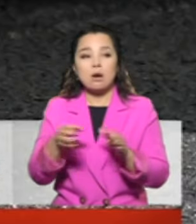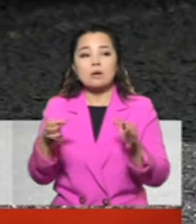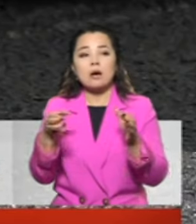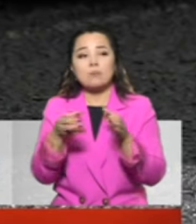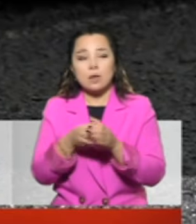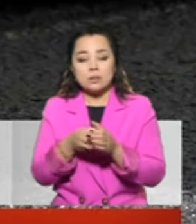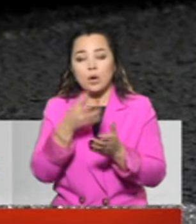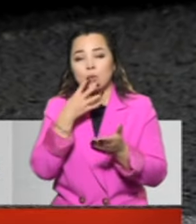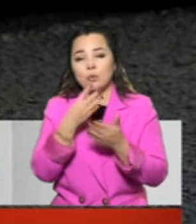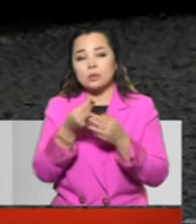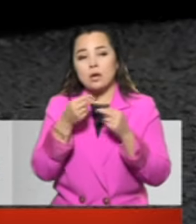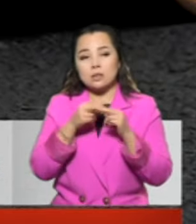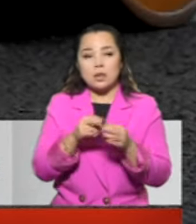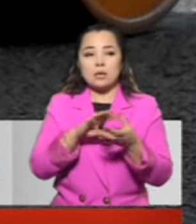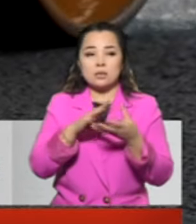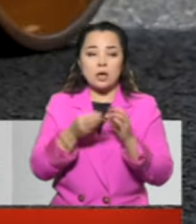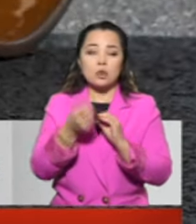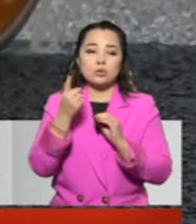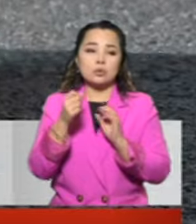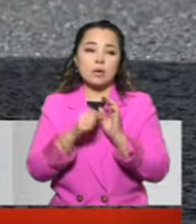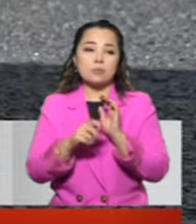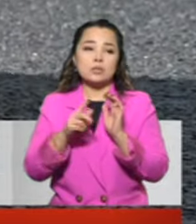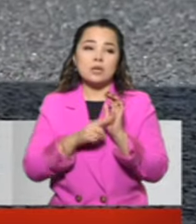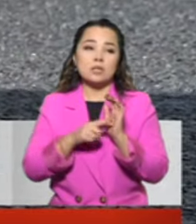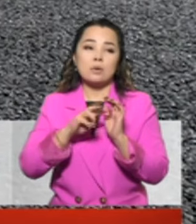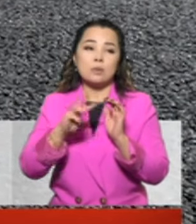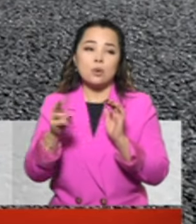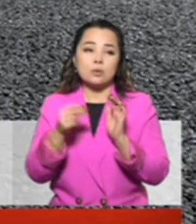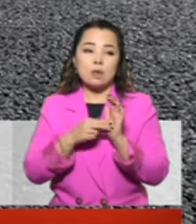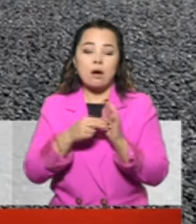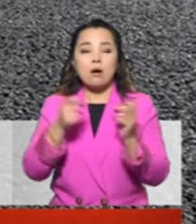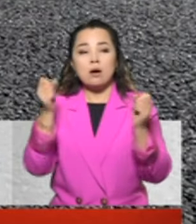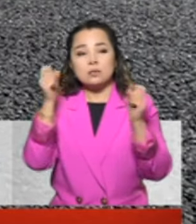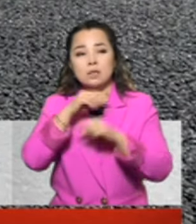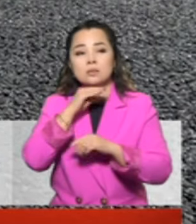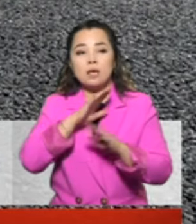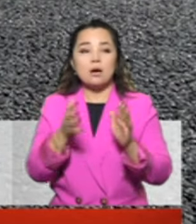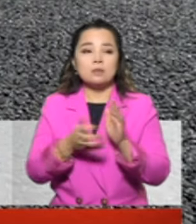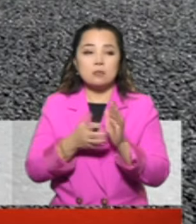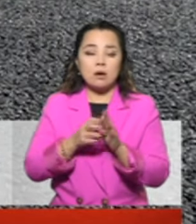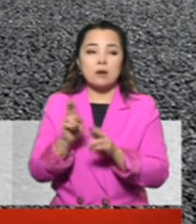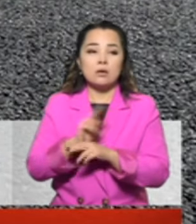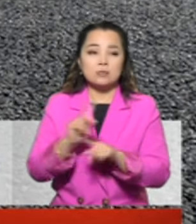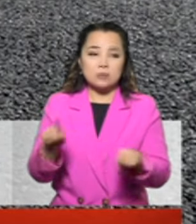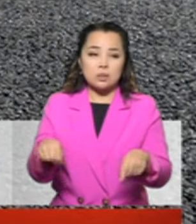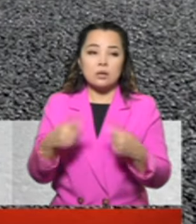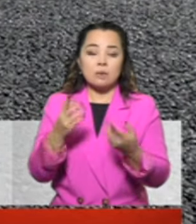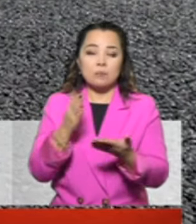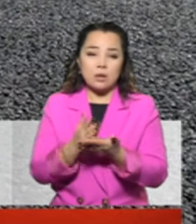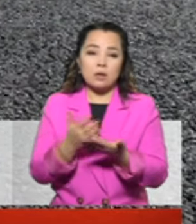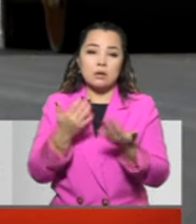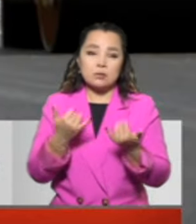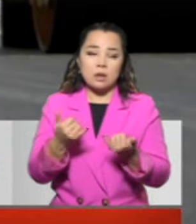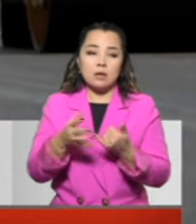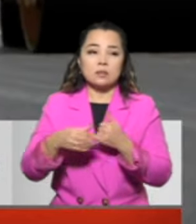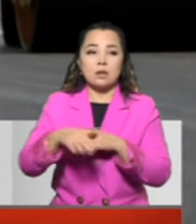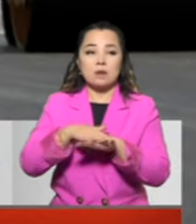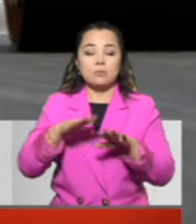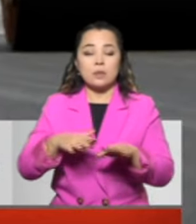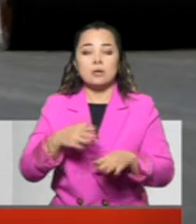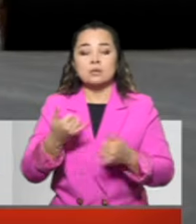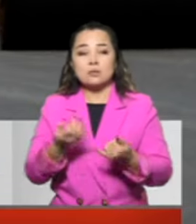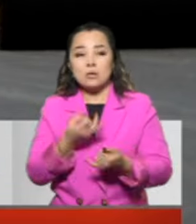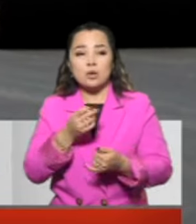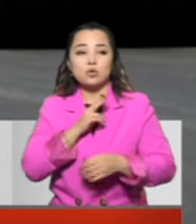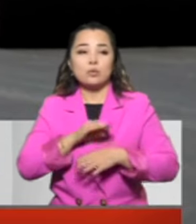компаниялар өз қаржы есебінен 167 миллион теңгеге анықталған кемшіліктерді қайта қалпына келтіріпті. Ен далада әлі де қызу